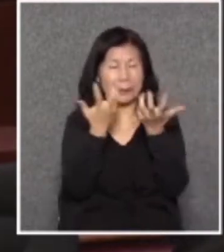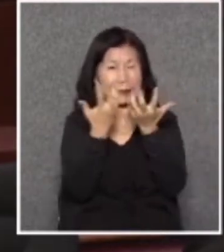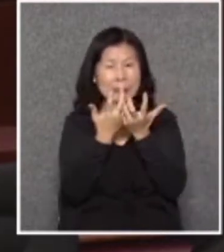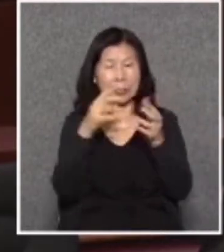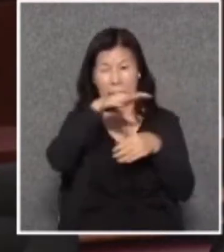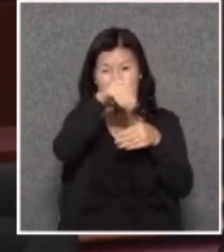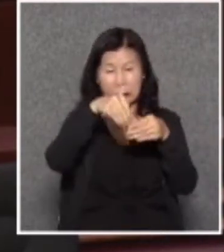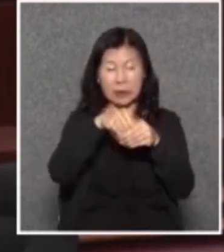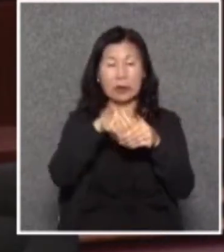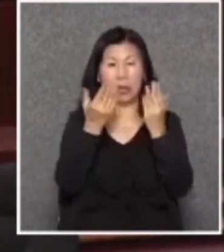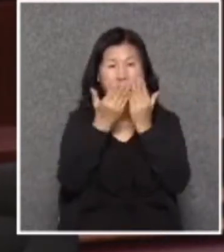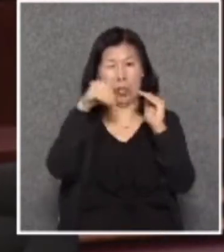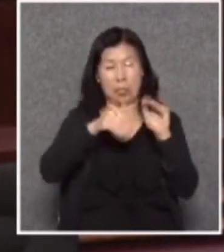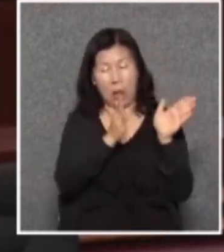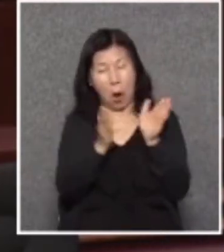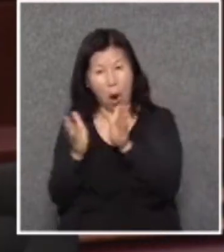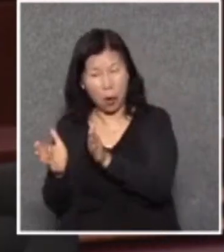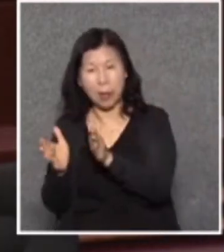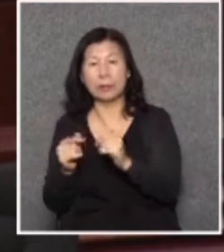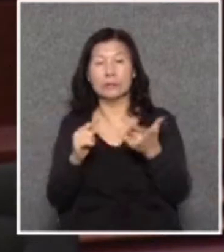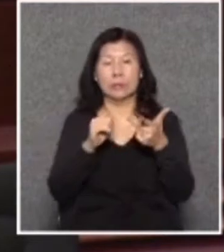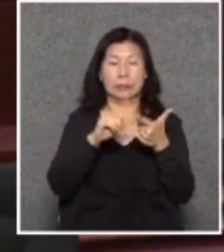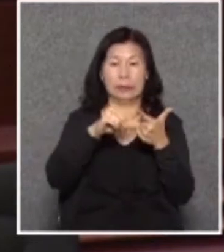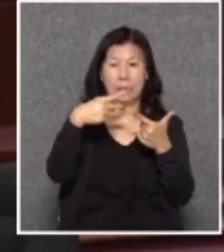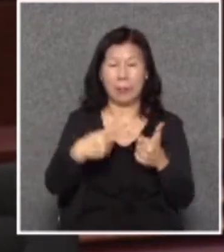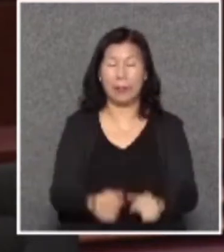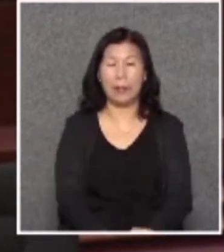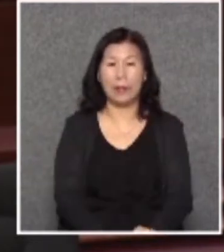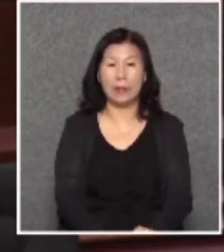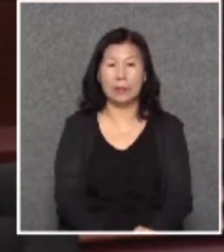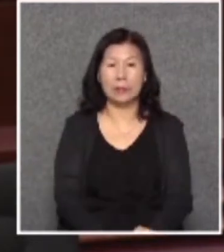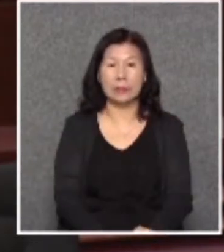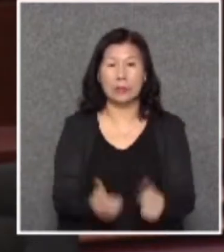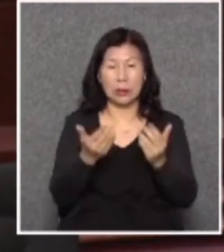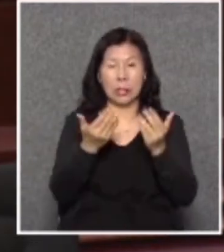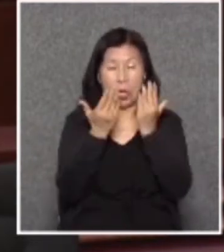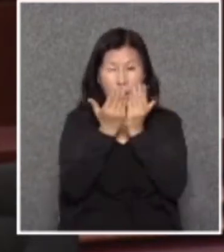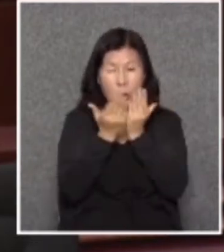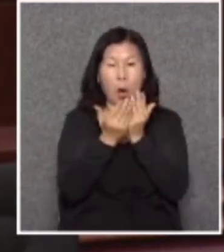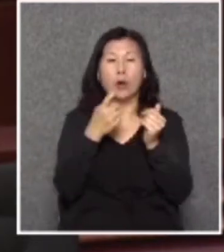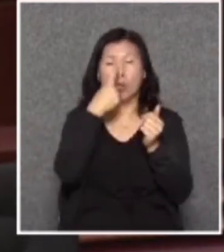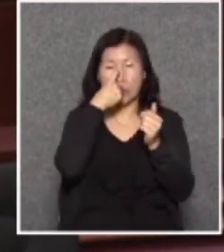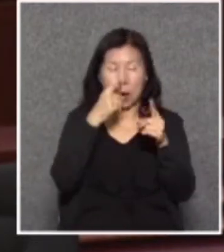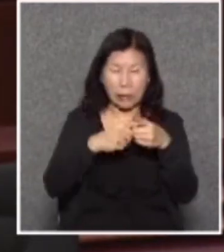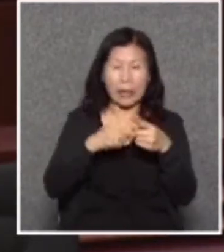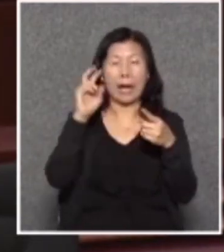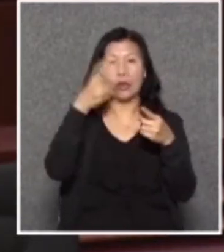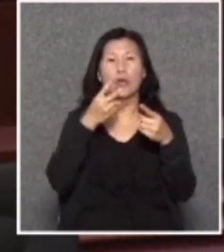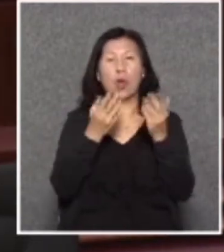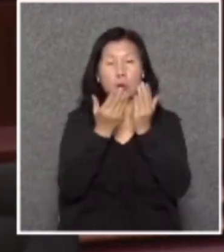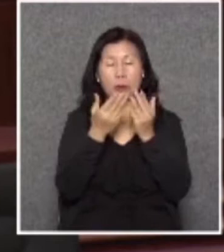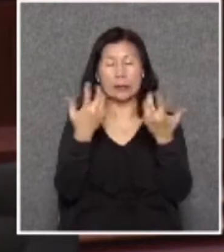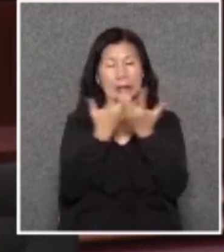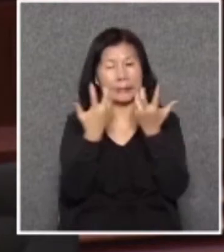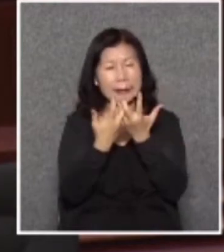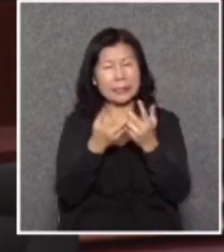括校本安排的情況，以及在學科層面課程和評估的